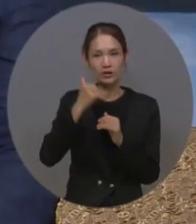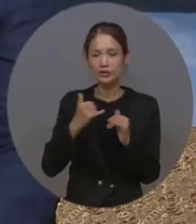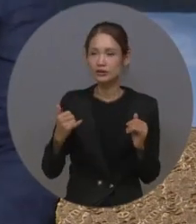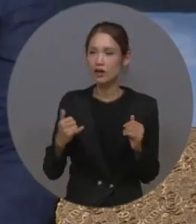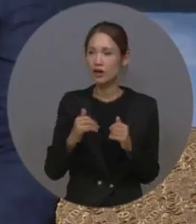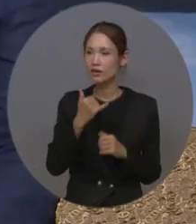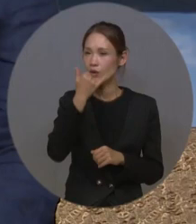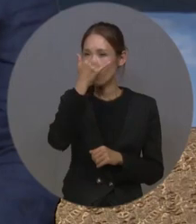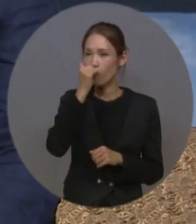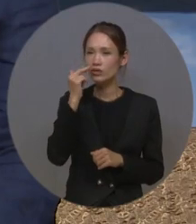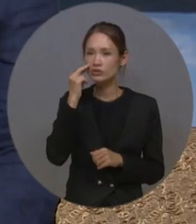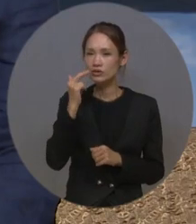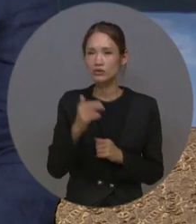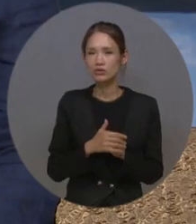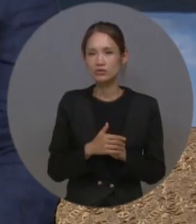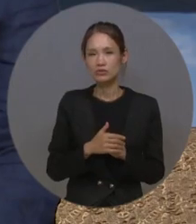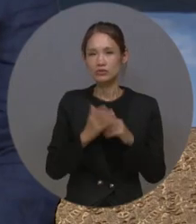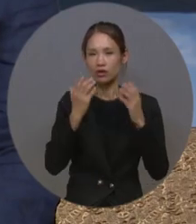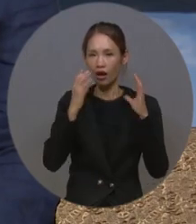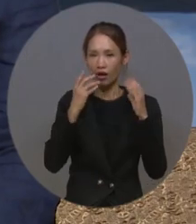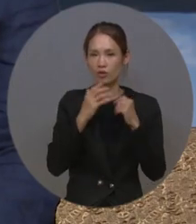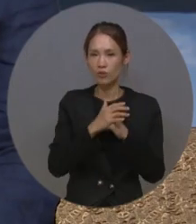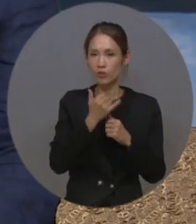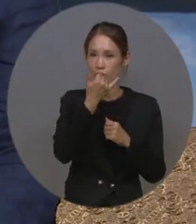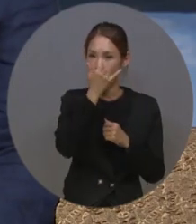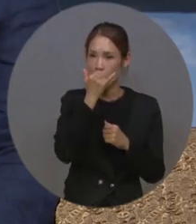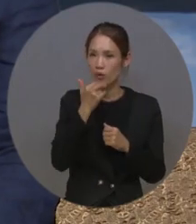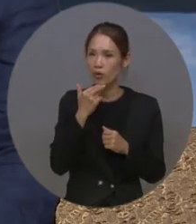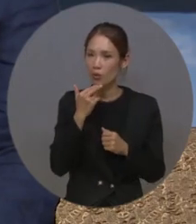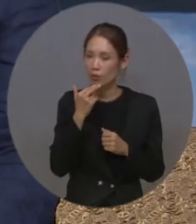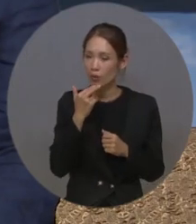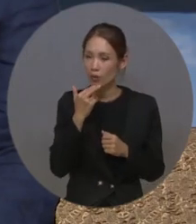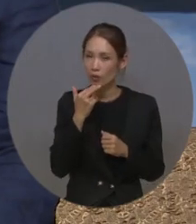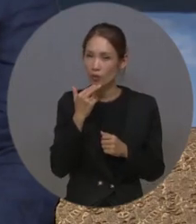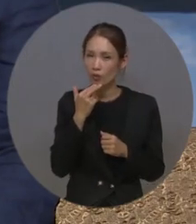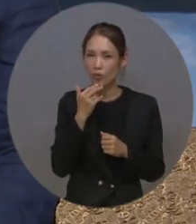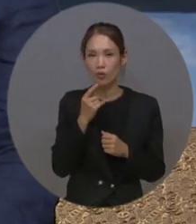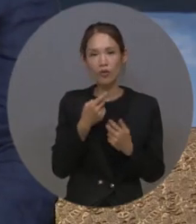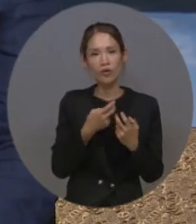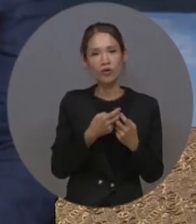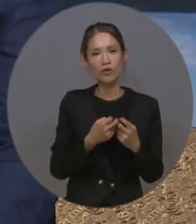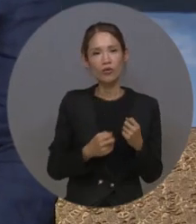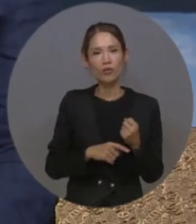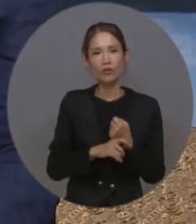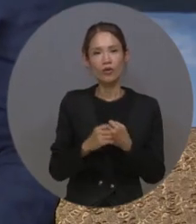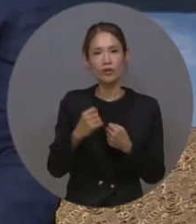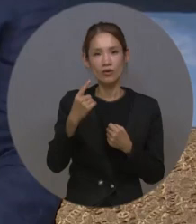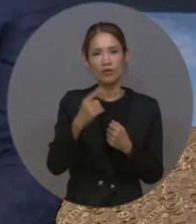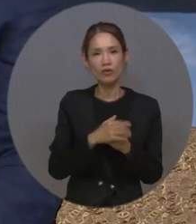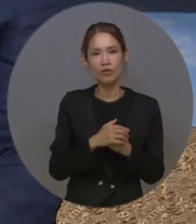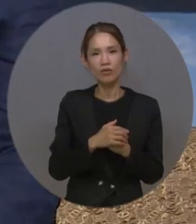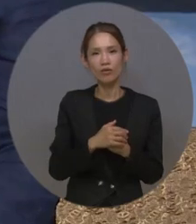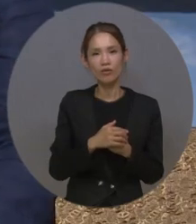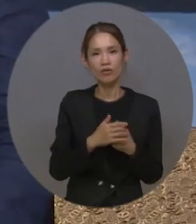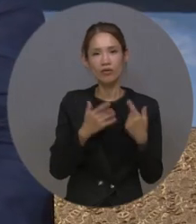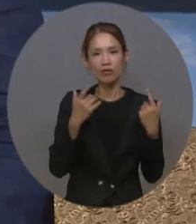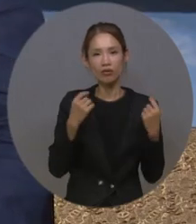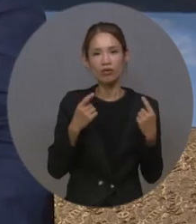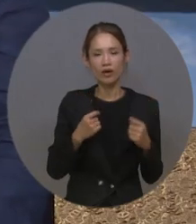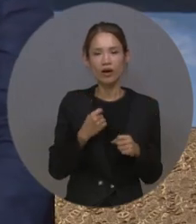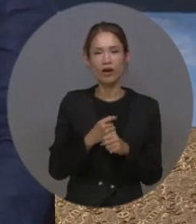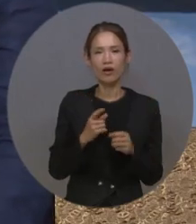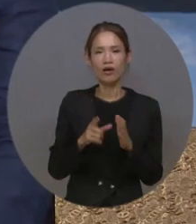되면서 코골이는 심해지는데 사실 아기들은 코골이가 없잖아요. 그래서 이게 어떤 원인일까 생각을 했었는데 네. 그때부터 이제 만들어지는 거네요.